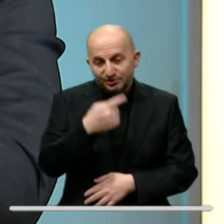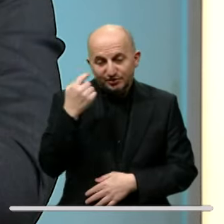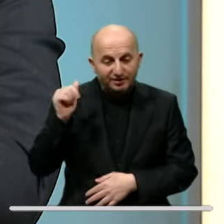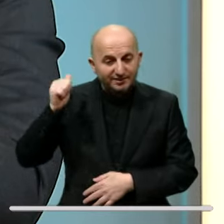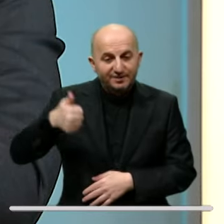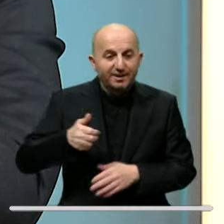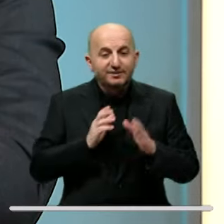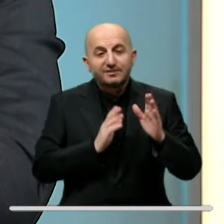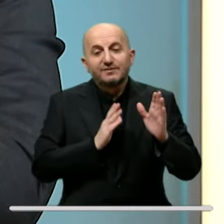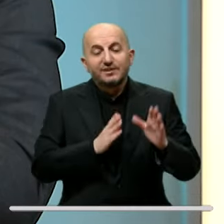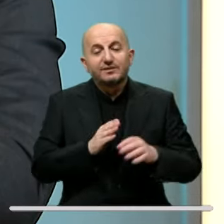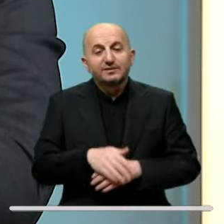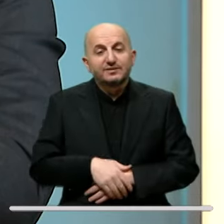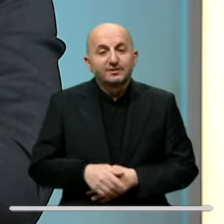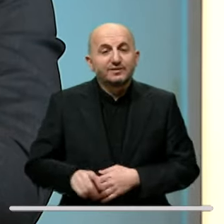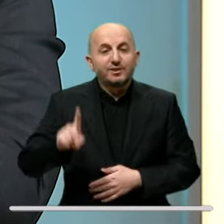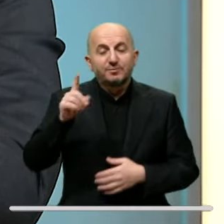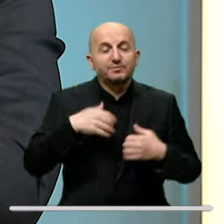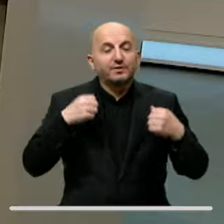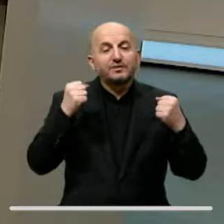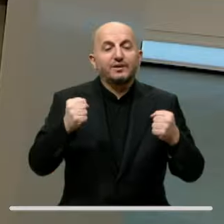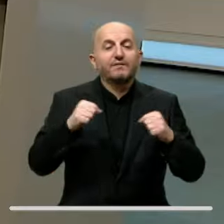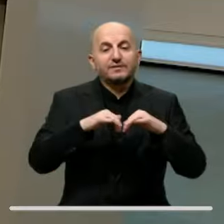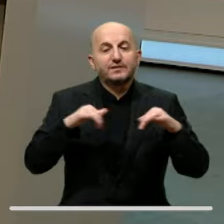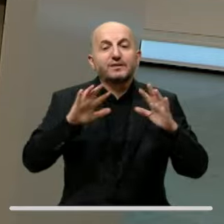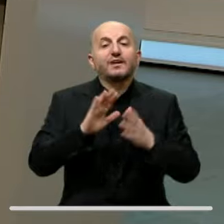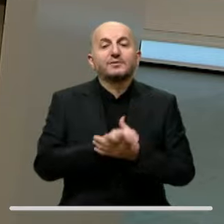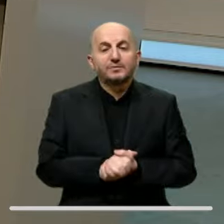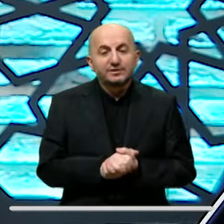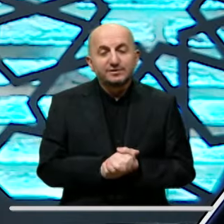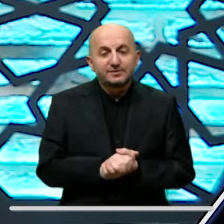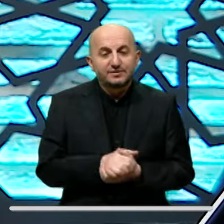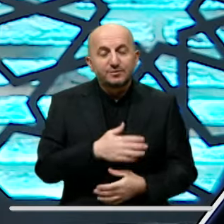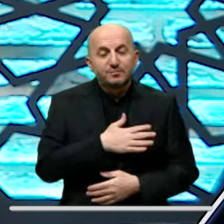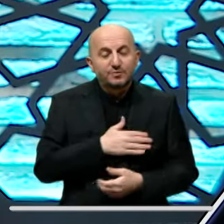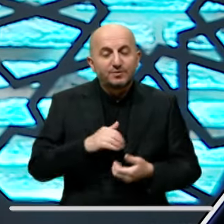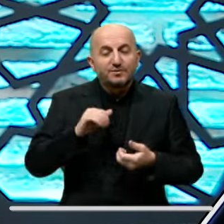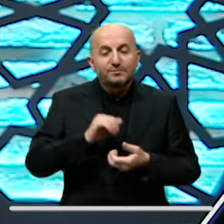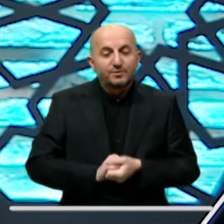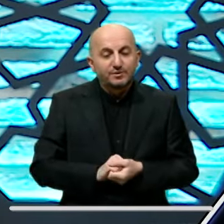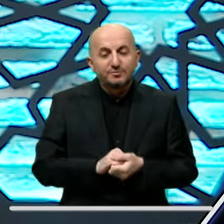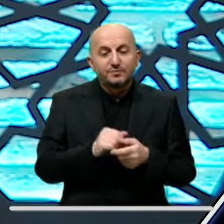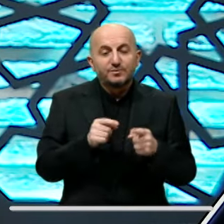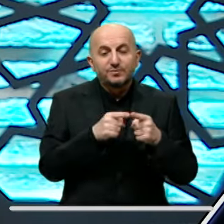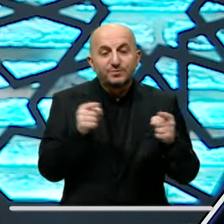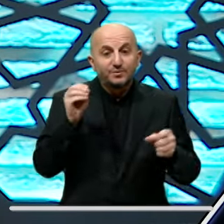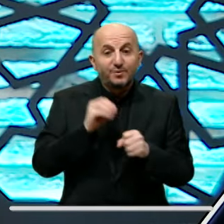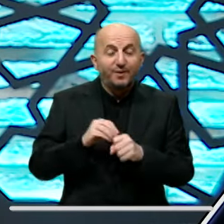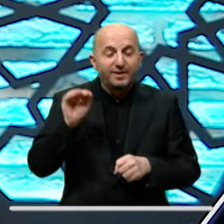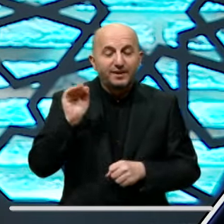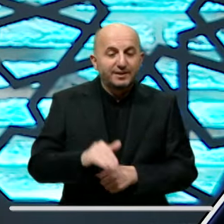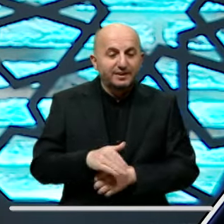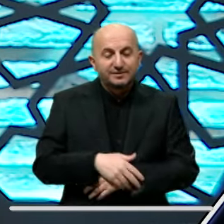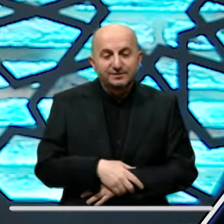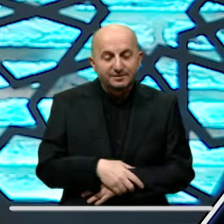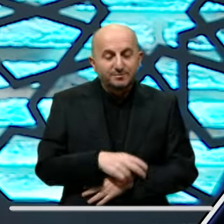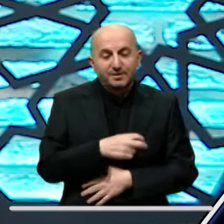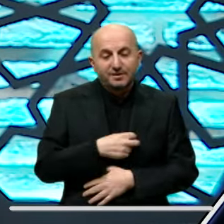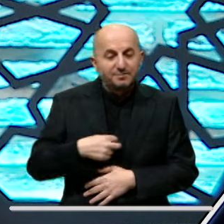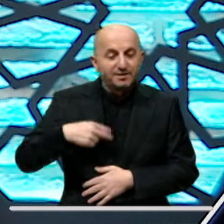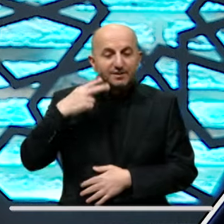Yarın devam ederiz hocam. Rabbim sağlık afiyetten ayırmasın. Evet muhterem dostlarımız bugünlük bize ayrılan sürenin sonuna geldik.